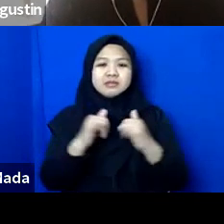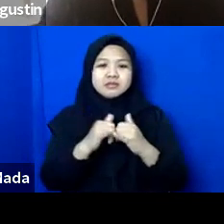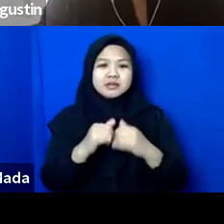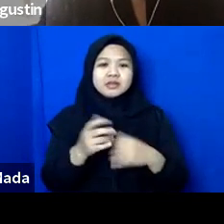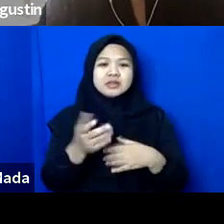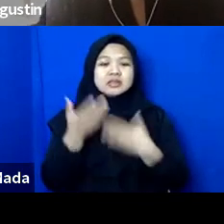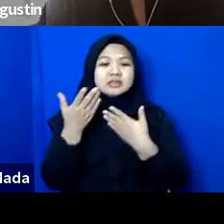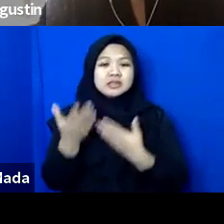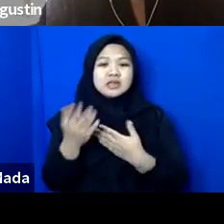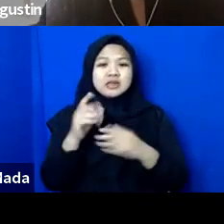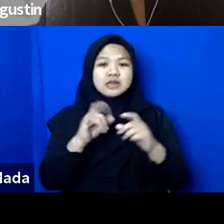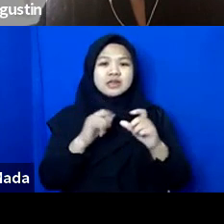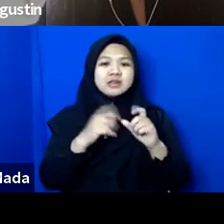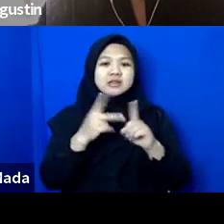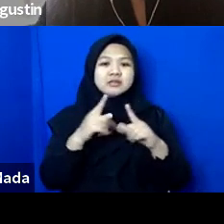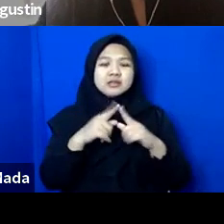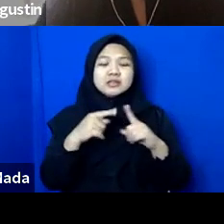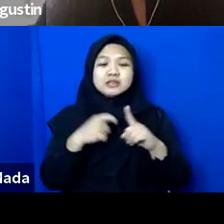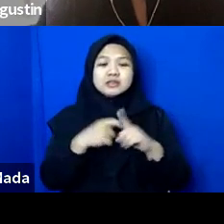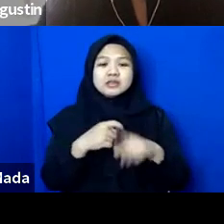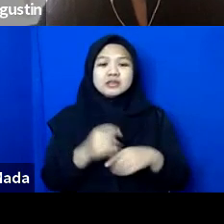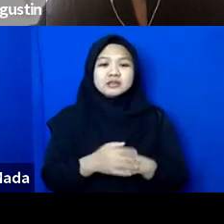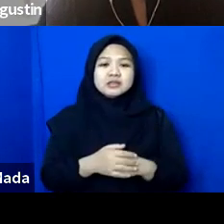silakan meski tak